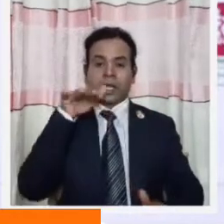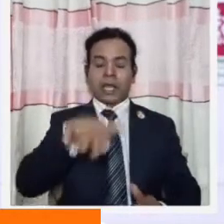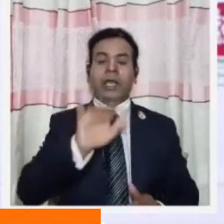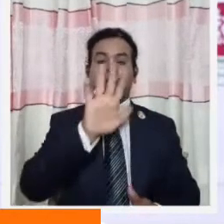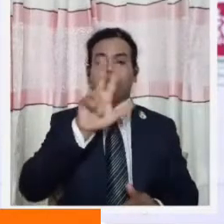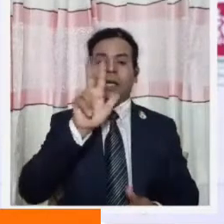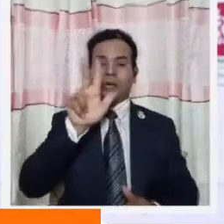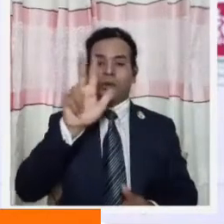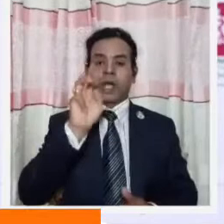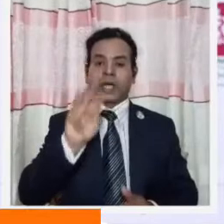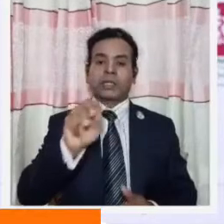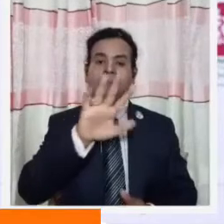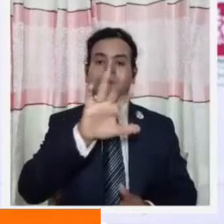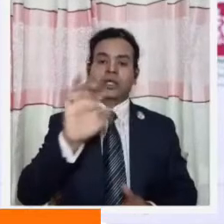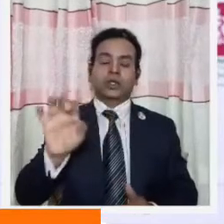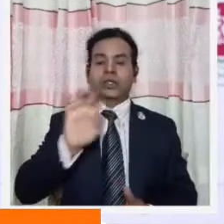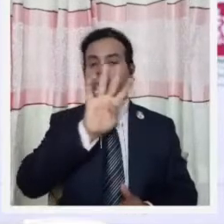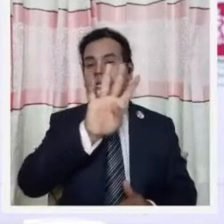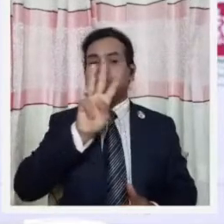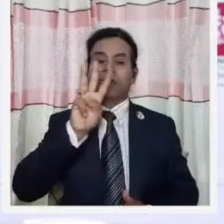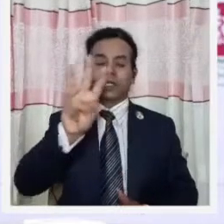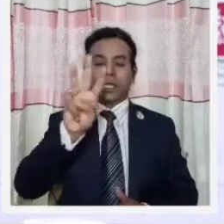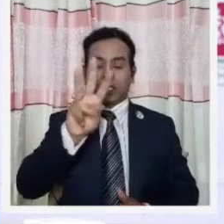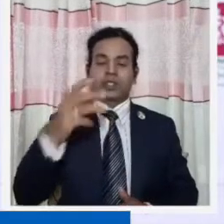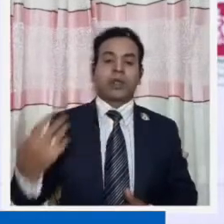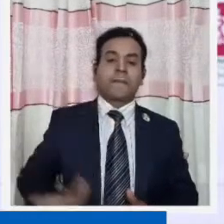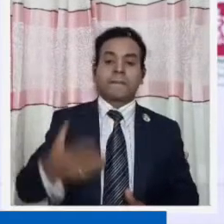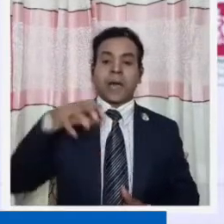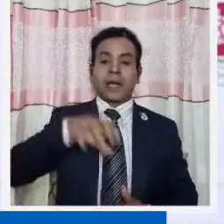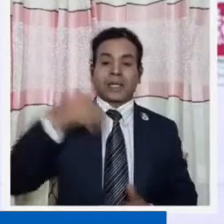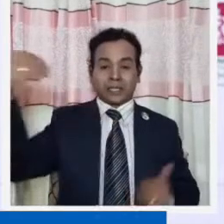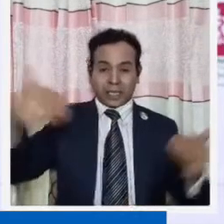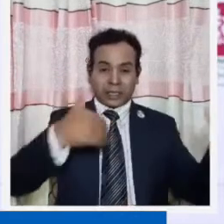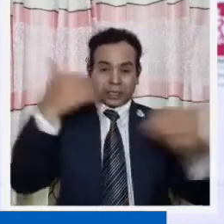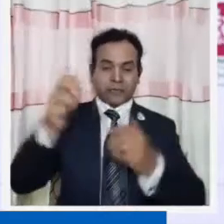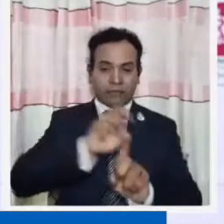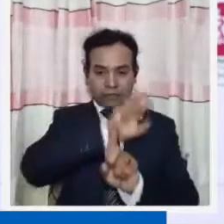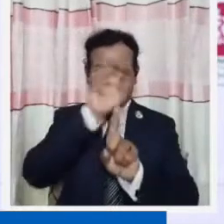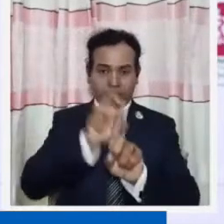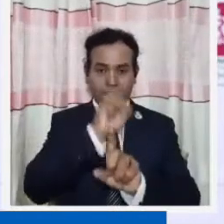1942 জনকে স্ক্রিনিং করা হয়েছে গত 24 ঘন্টায়, এবং এ পর্যন্ত স্ক্রিনিং হয়েছে